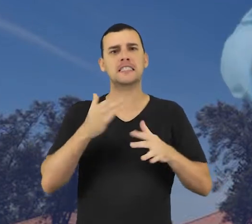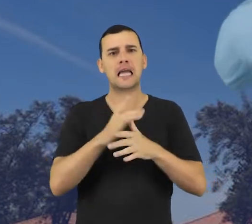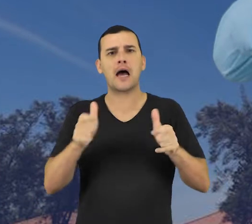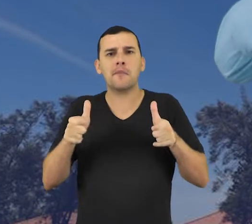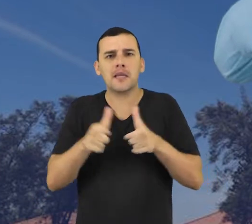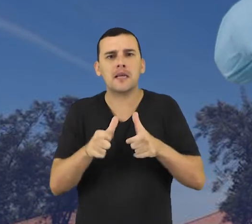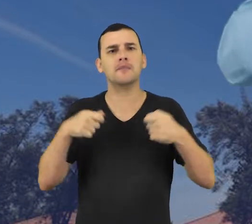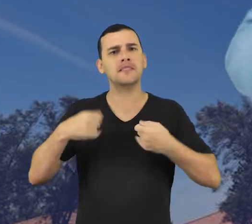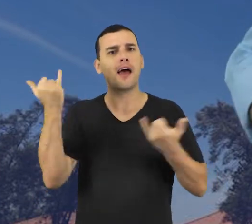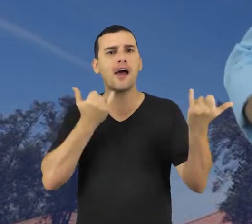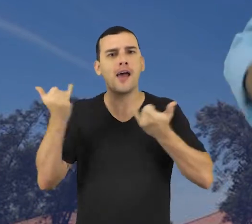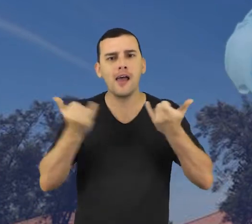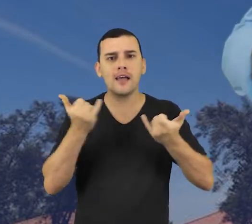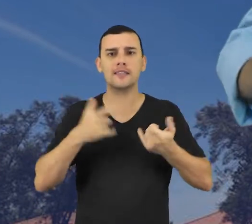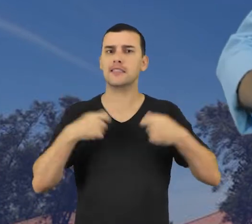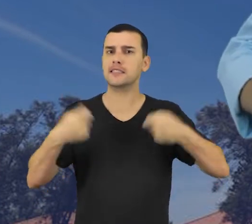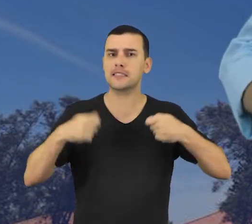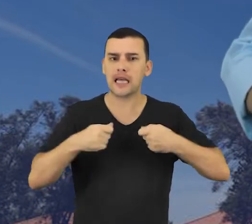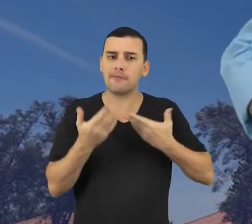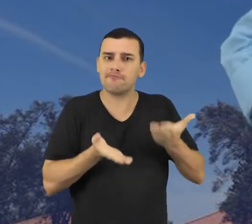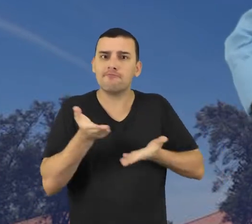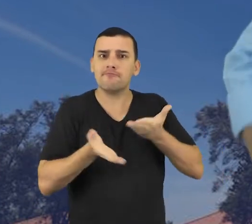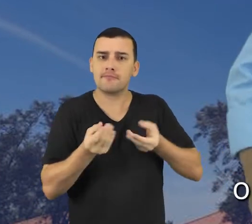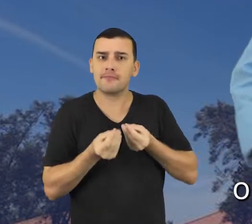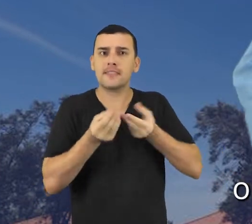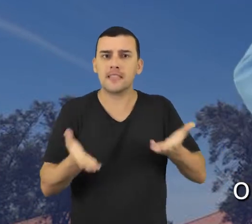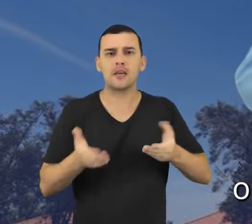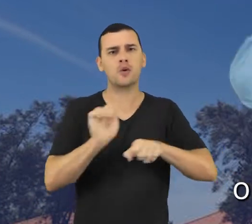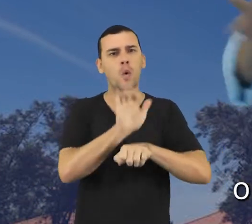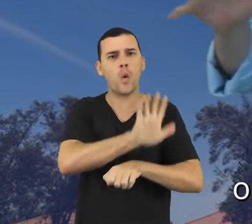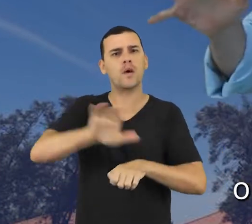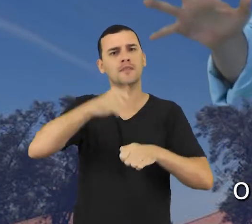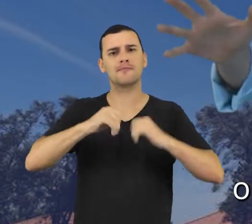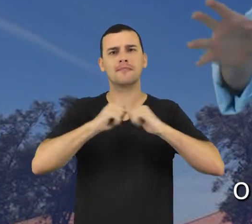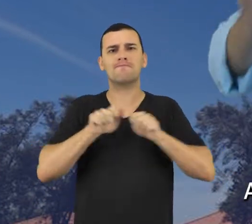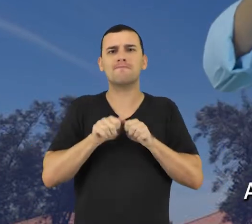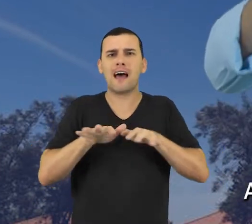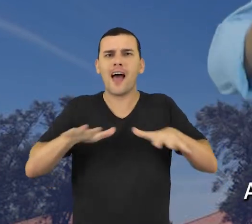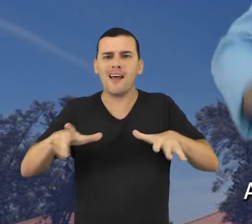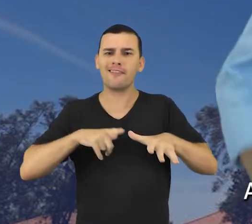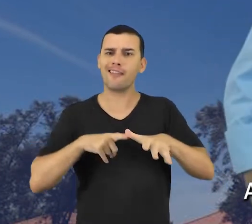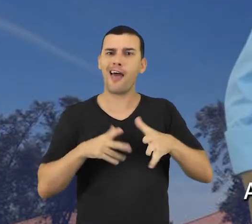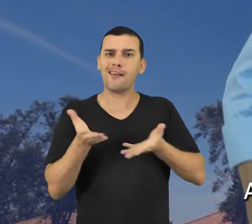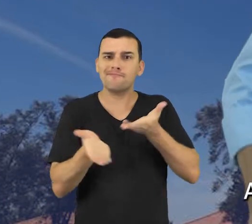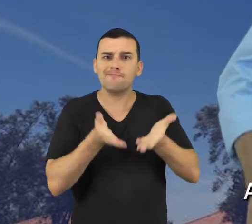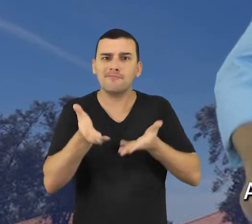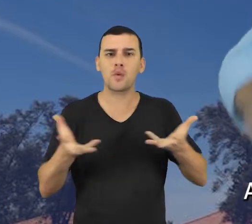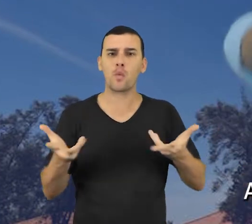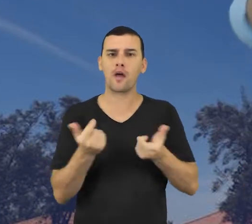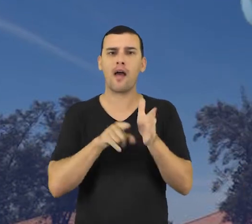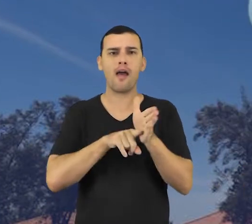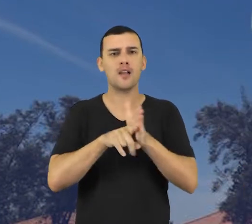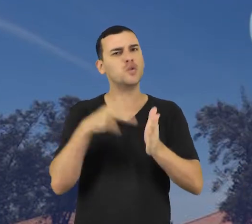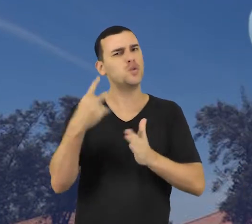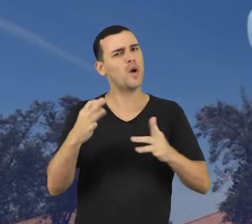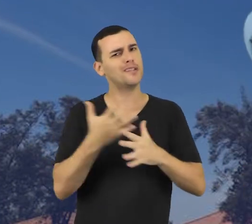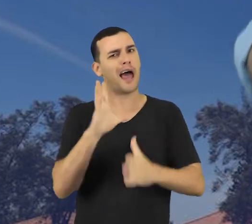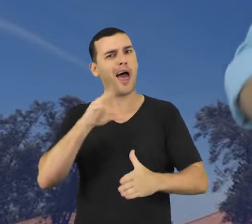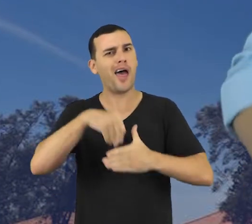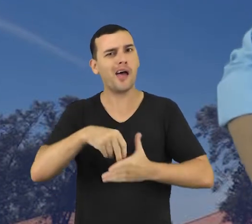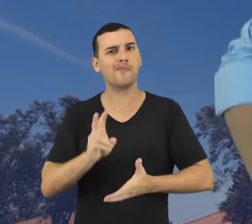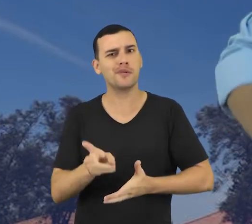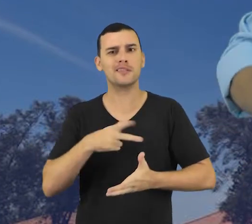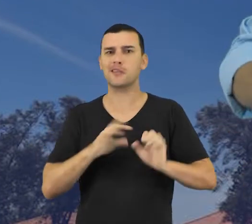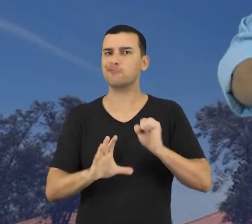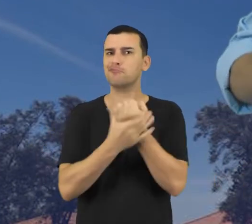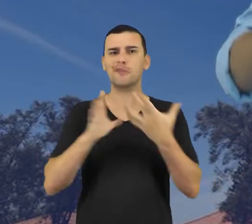interior tem que ser ouvido e suas necessidades atendidas. O Estado tem que ser descentralizado. Atendimento e exames de qualidade na sua cidade.